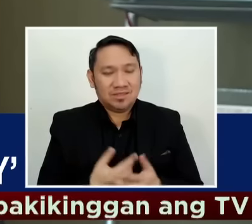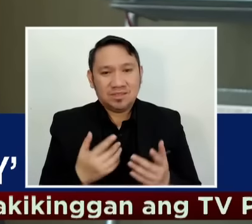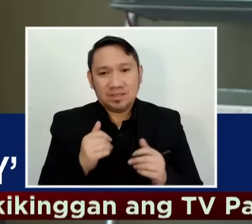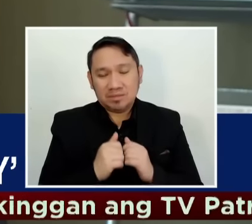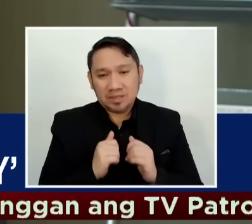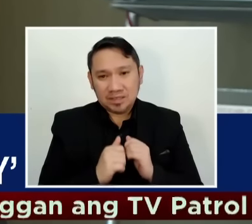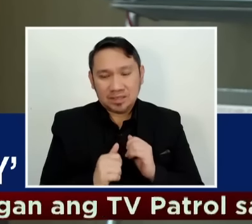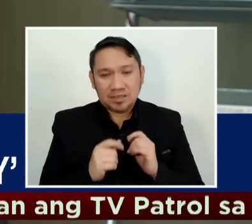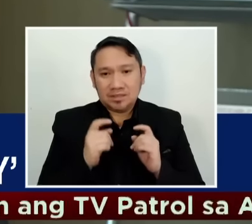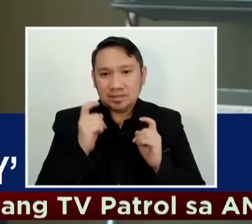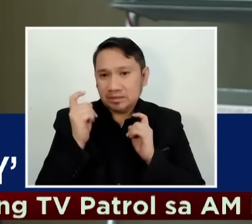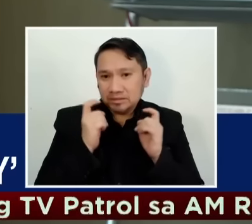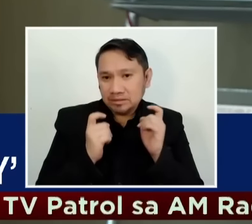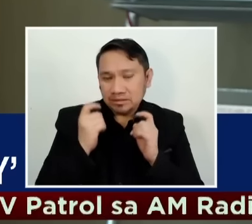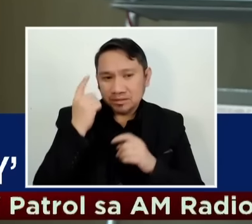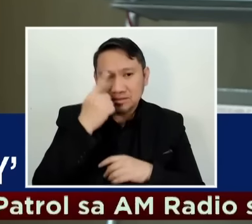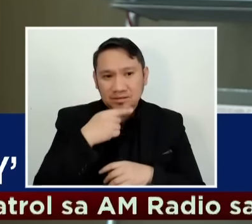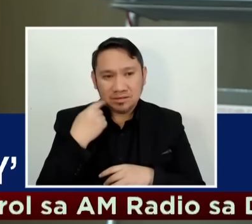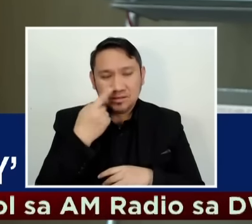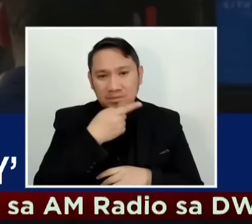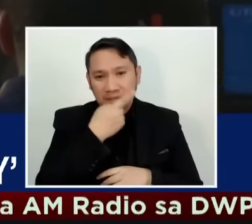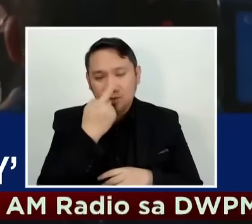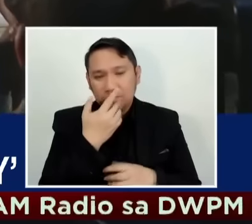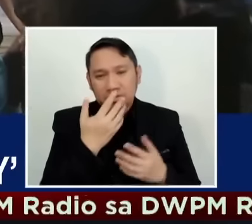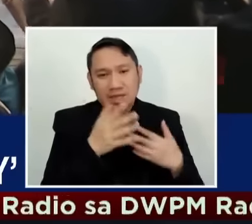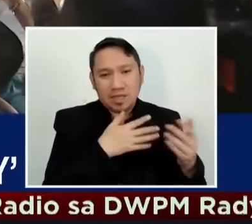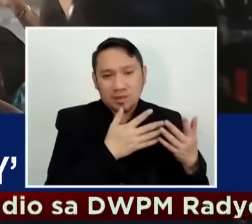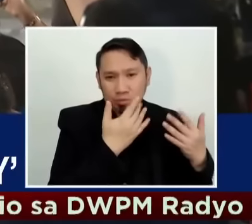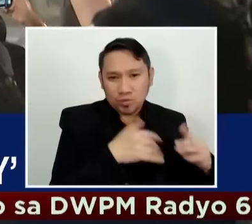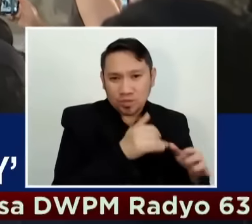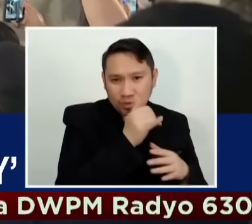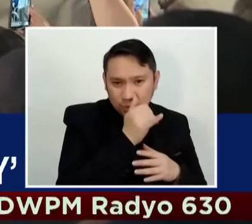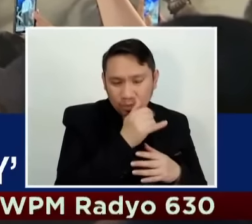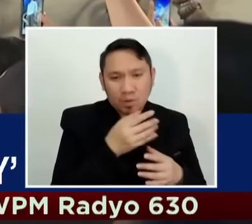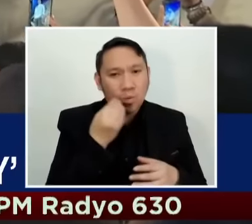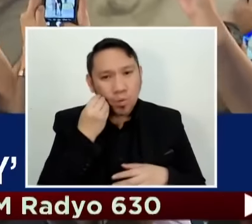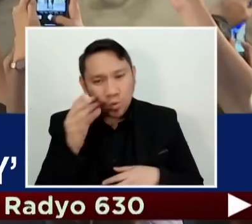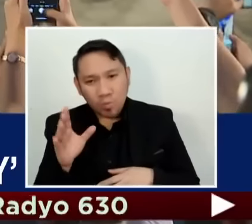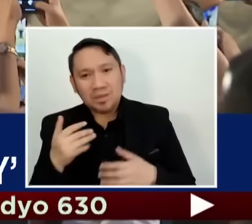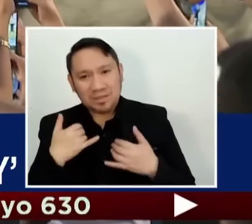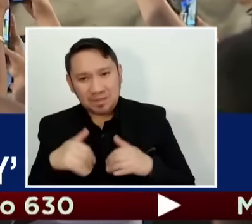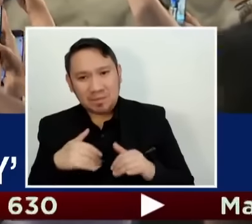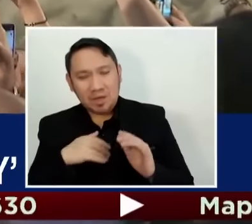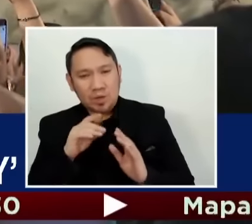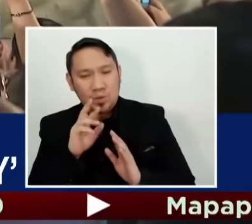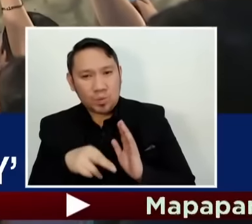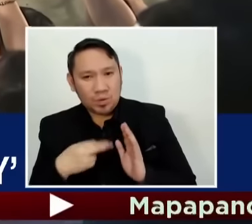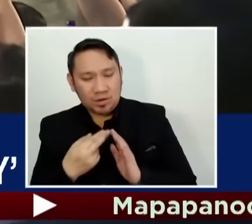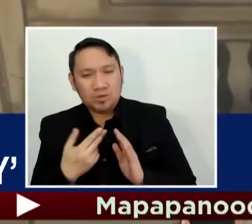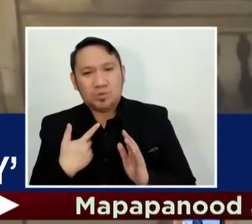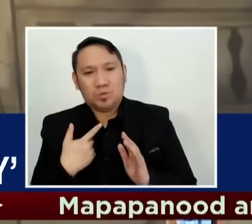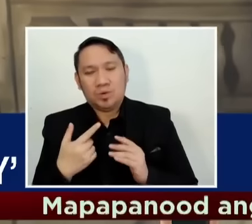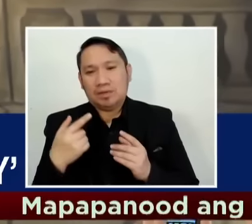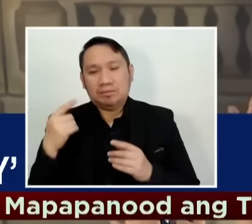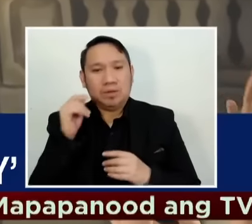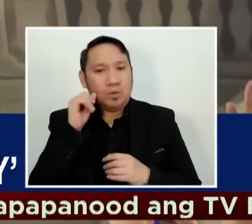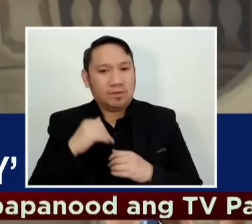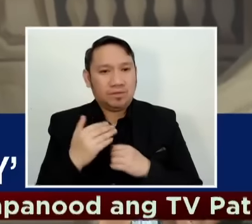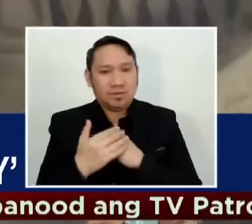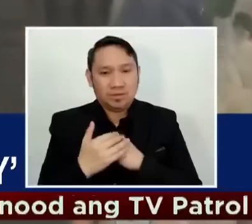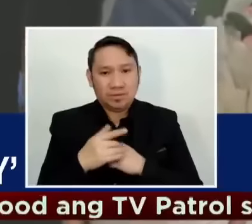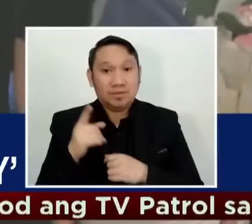expression, bit-bit ko siya kasi talaga eh. Makakasama ni Carlo sa It's Okay to Not Be Okay, sina Ann Curtis at